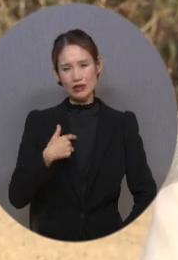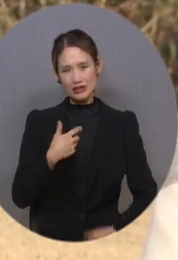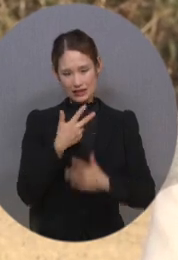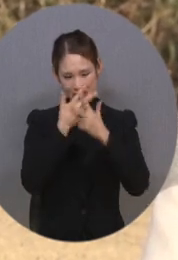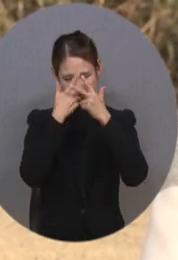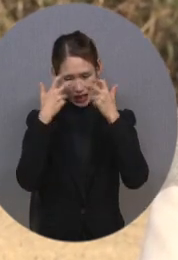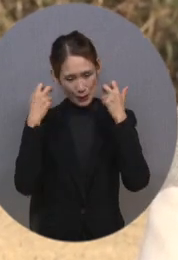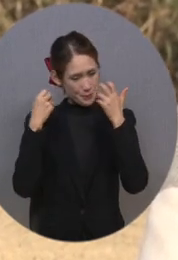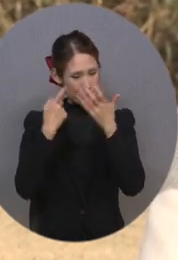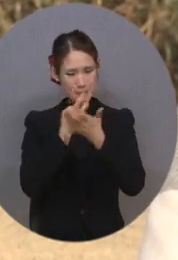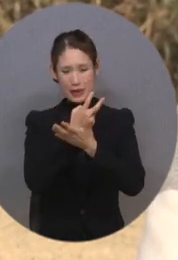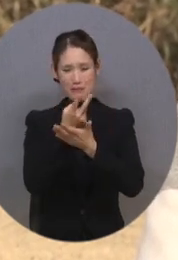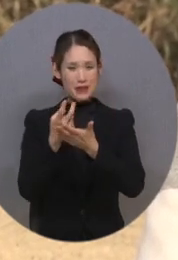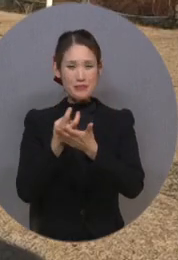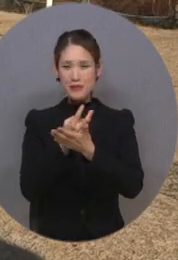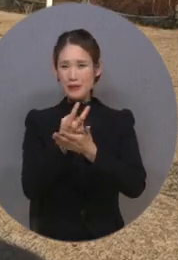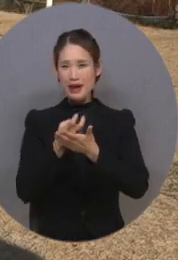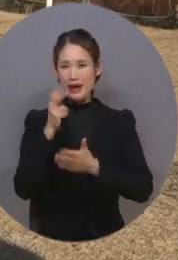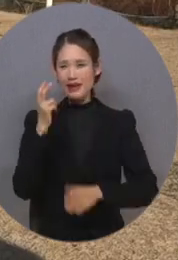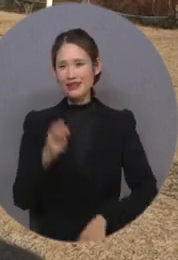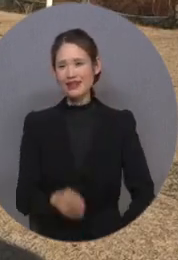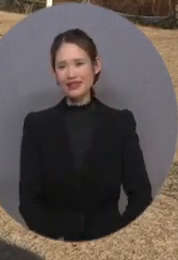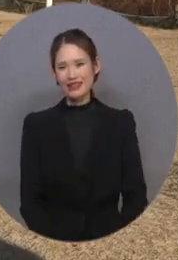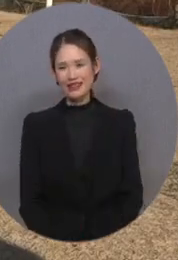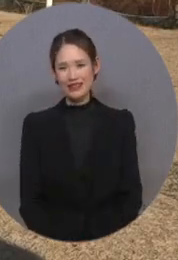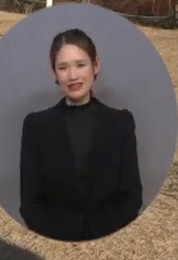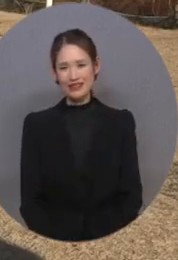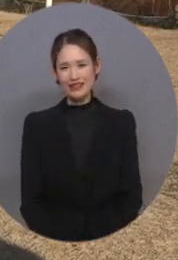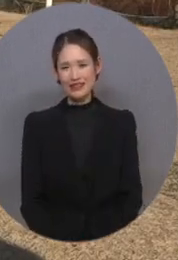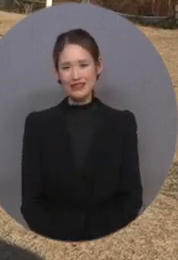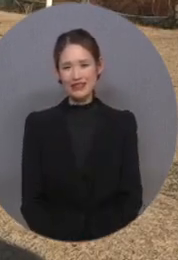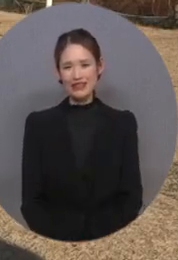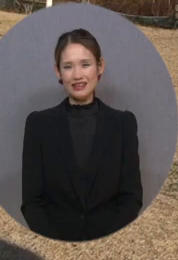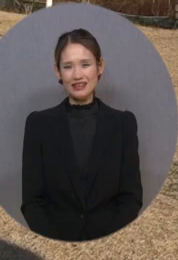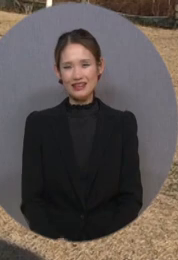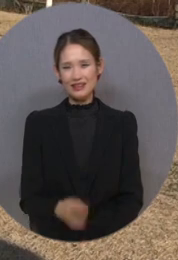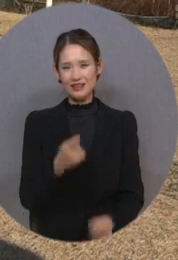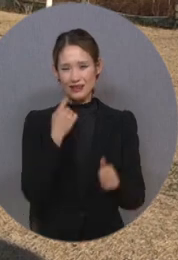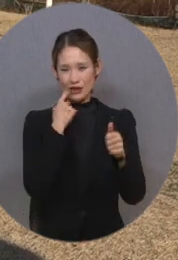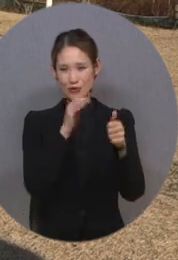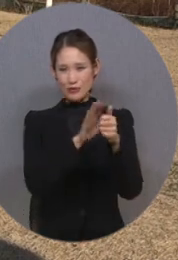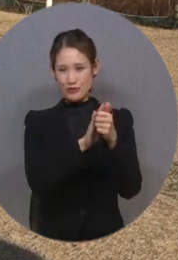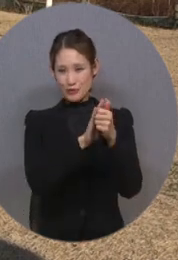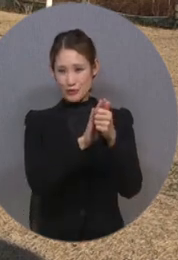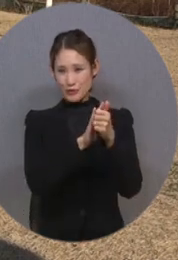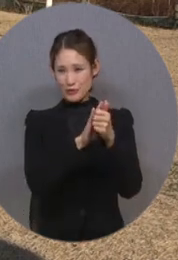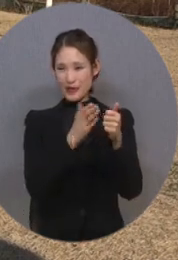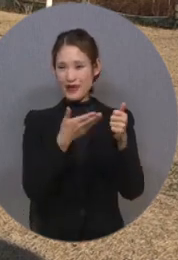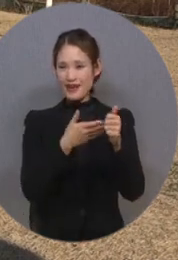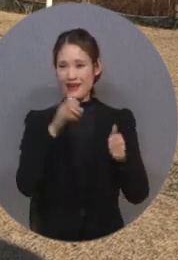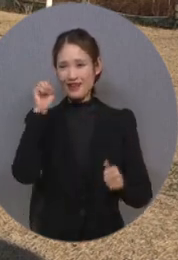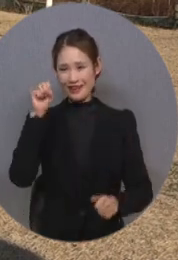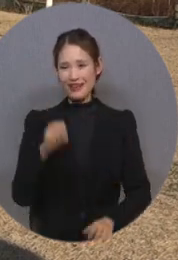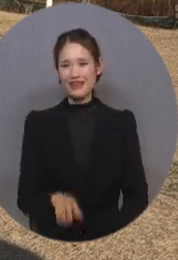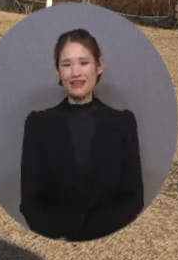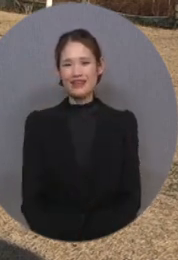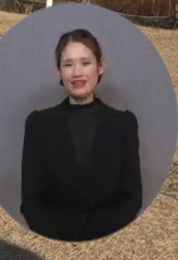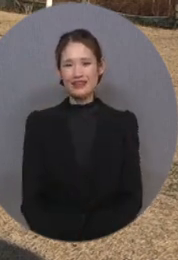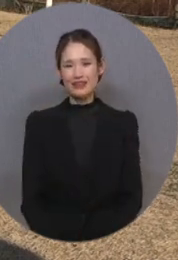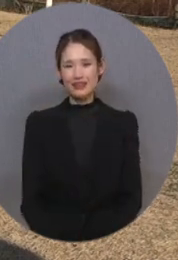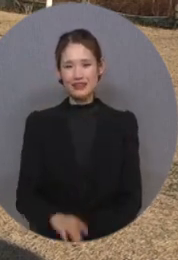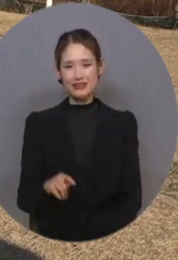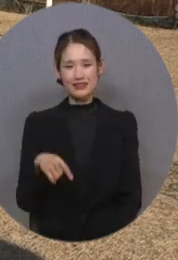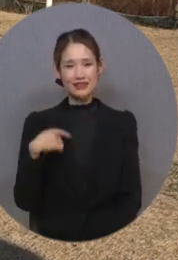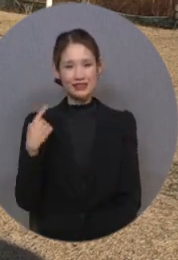못 잘 것 같아. 자, 우리 위로해줘. 어? 우리 황혜태 위로해줘. 우리 황혜태. 자, 제가 그 우리